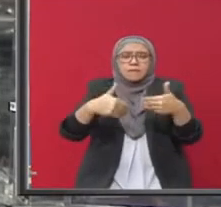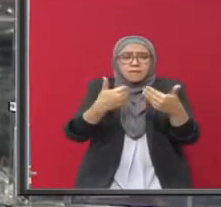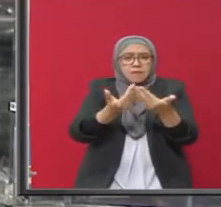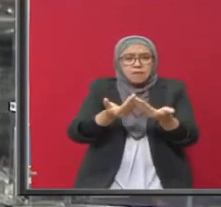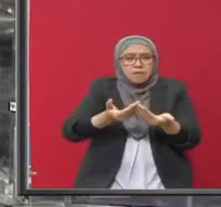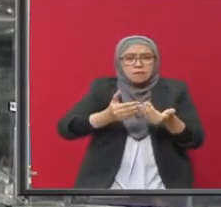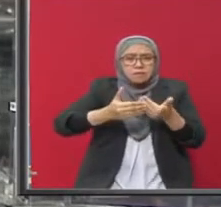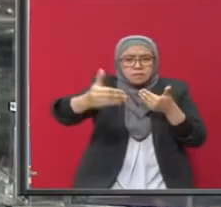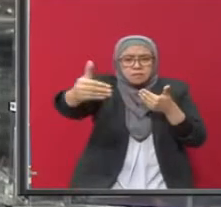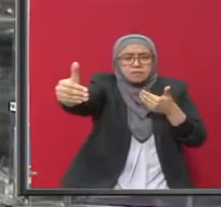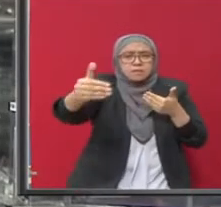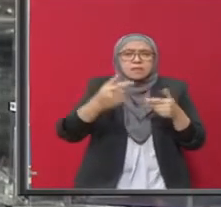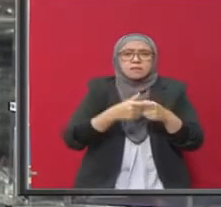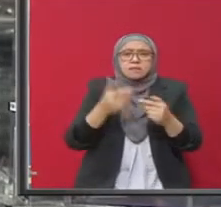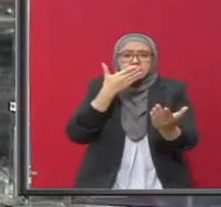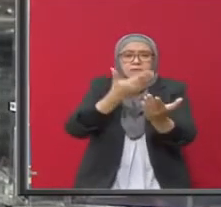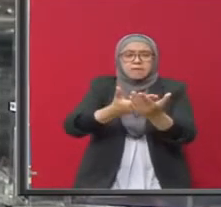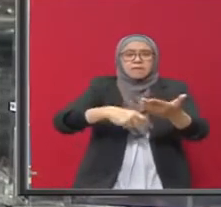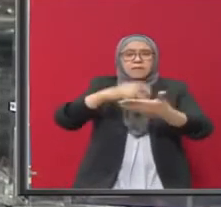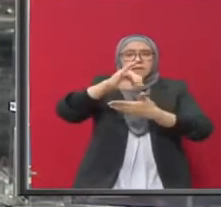Datuk Yang Dipertua,